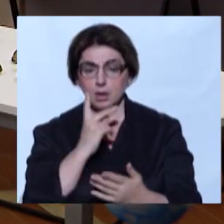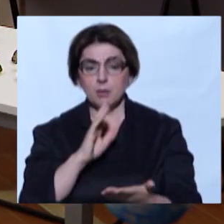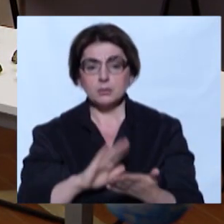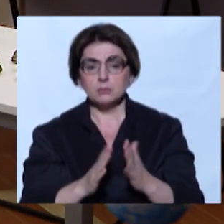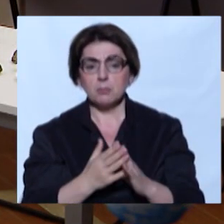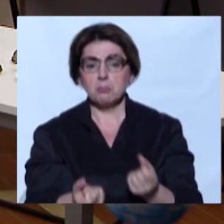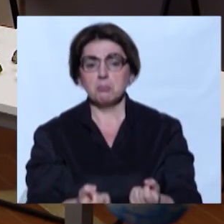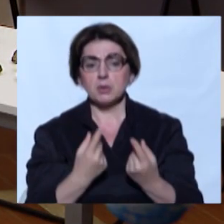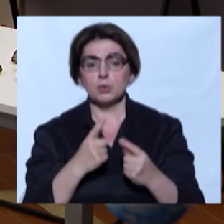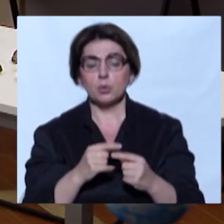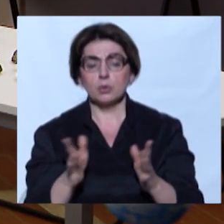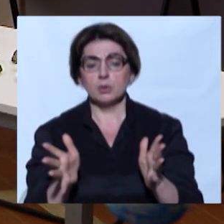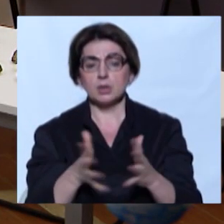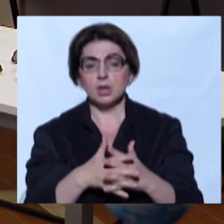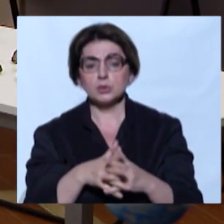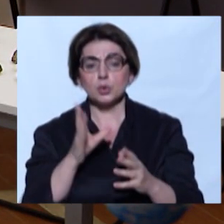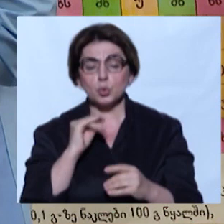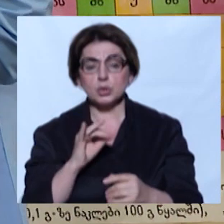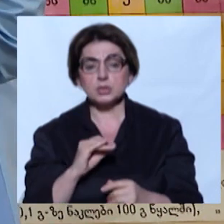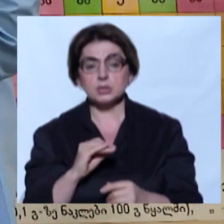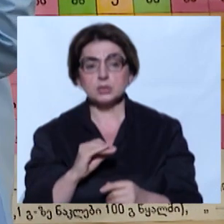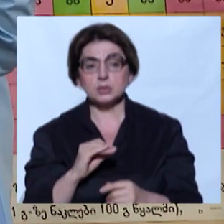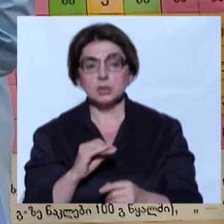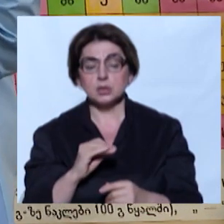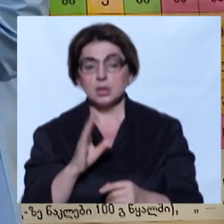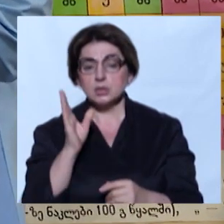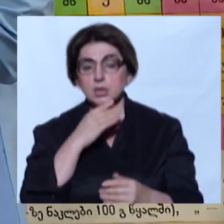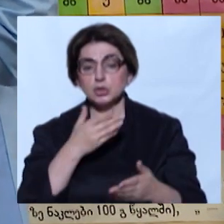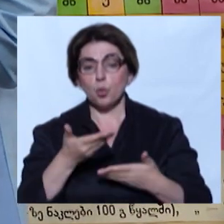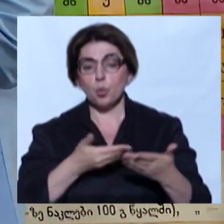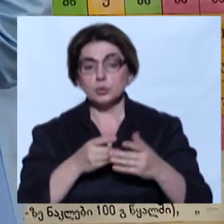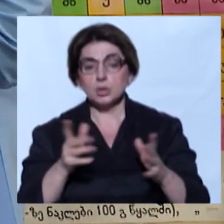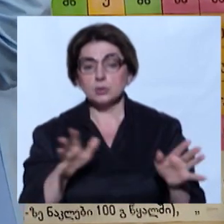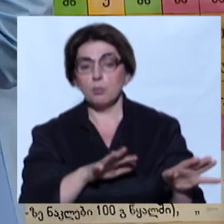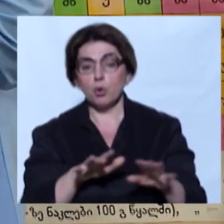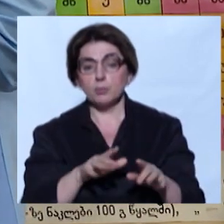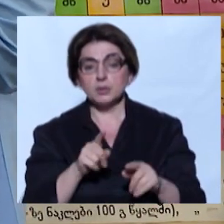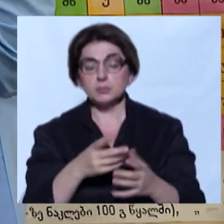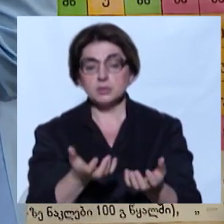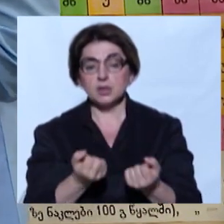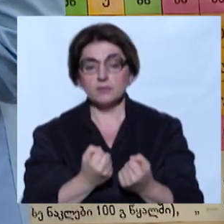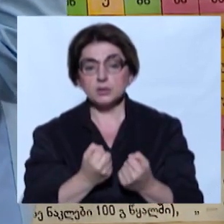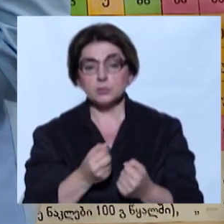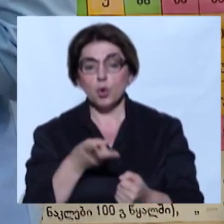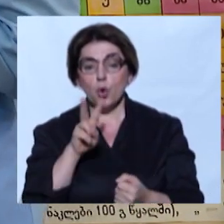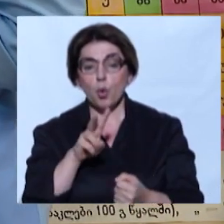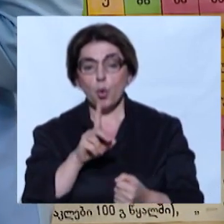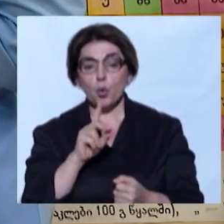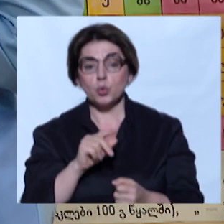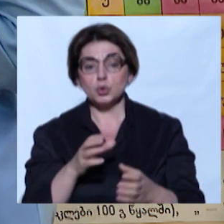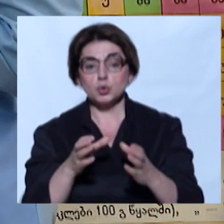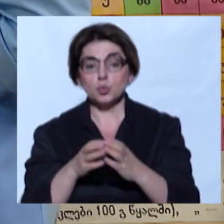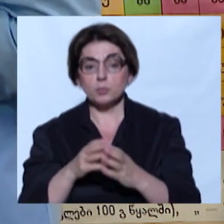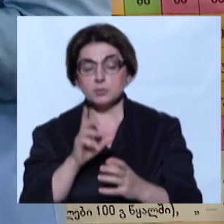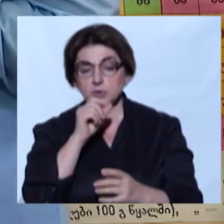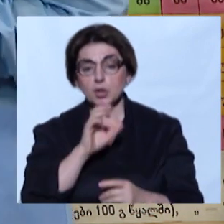განპირობებულია შემდეგი რეაქციით. როდესაც წყალთან ურთიერთქმედებს, ის გვაძლევს ორი ტიპის მჟავას, ეს